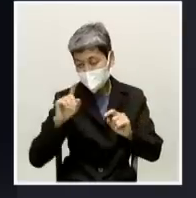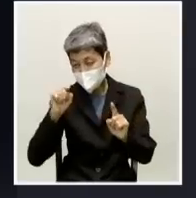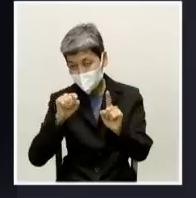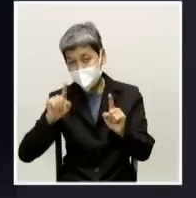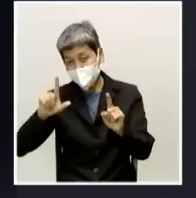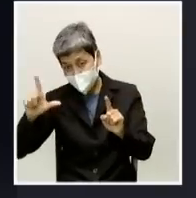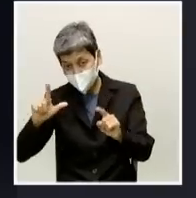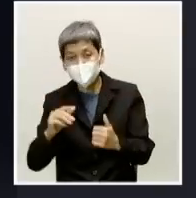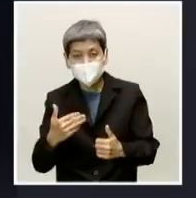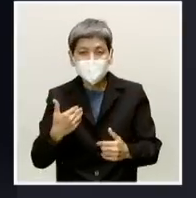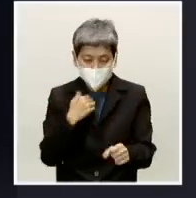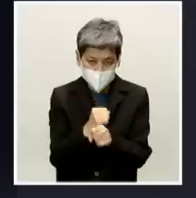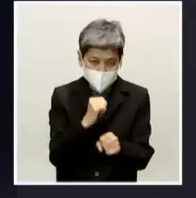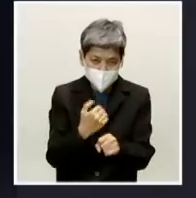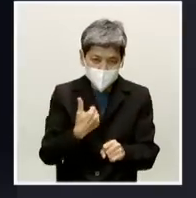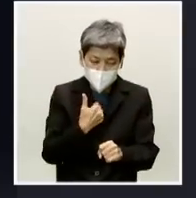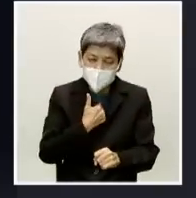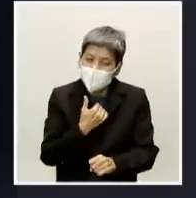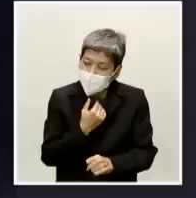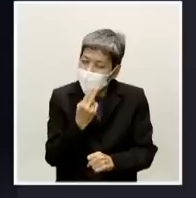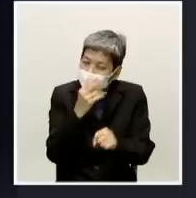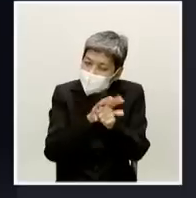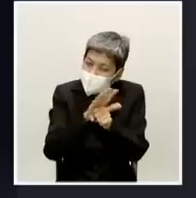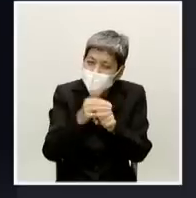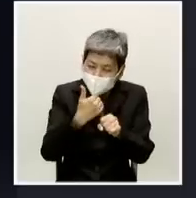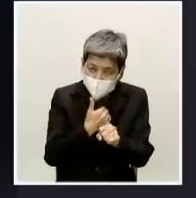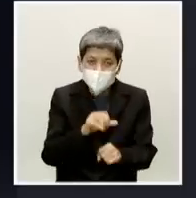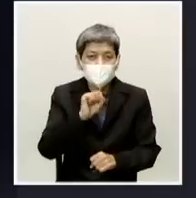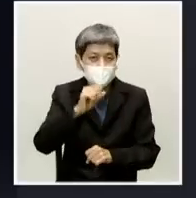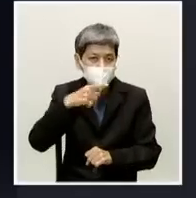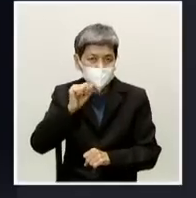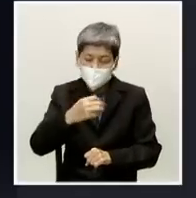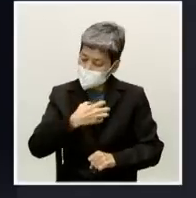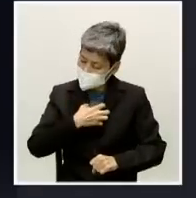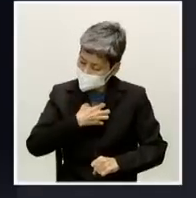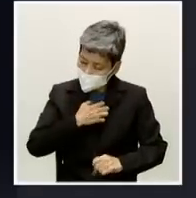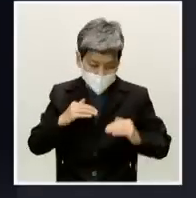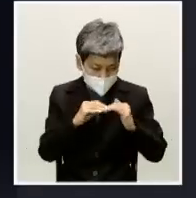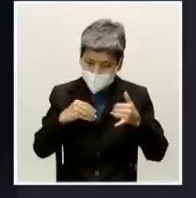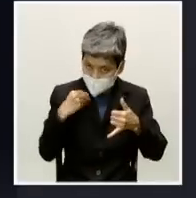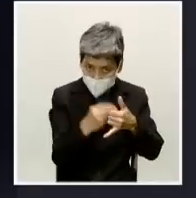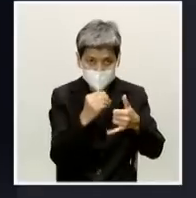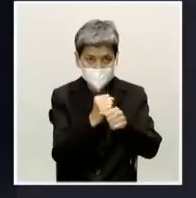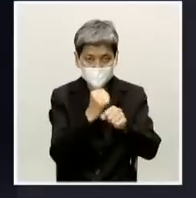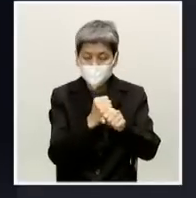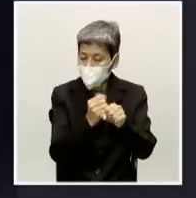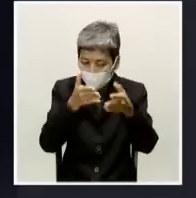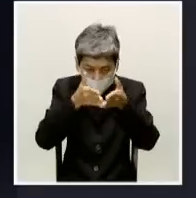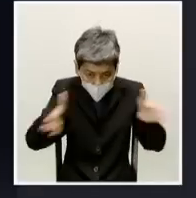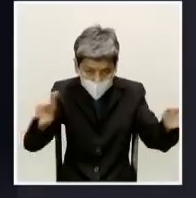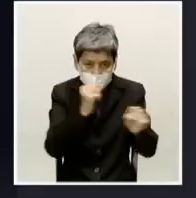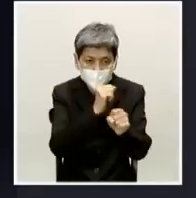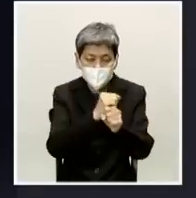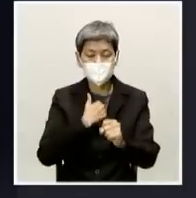าวะ VITT จะมีอัตราการเกิดที่ต่ำมากแต่ว่าสปสช.ต้องการขยายสิทธิประโยชน์ให้มันครอบคลุมเพื่อ